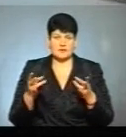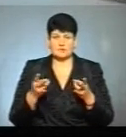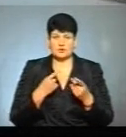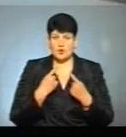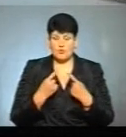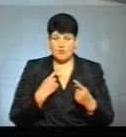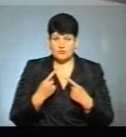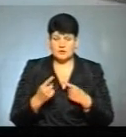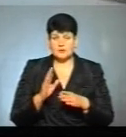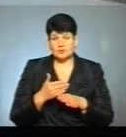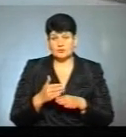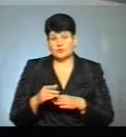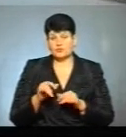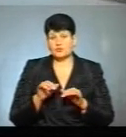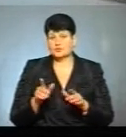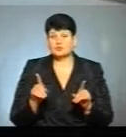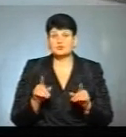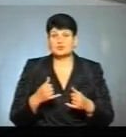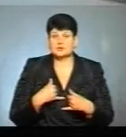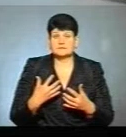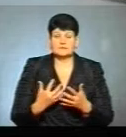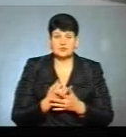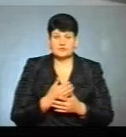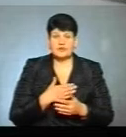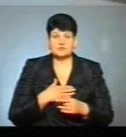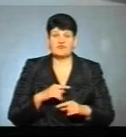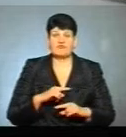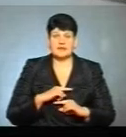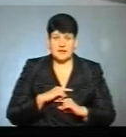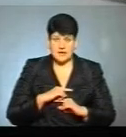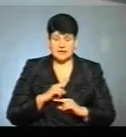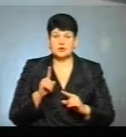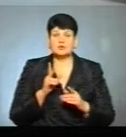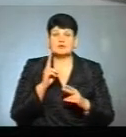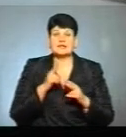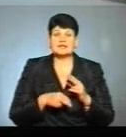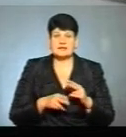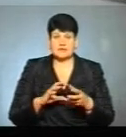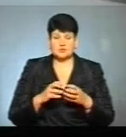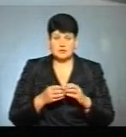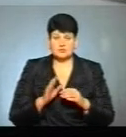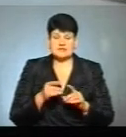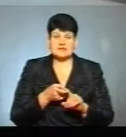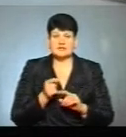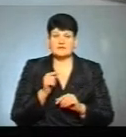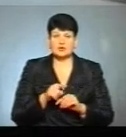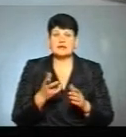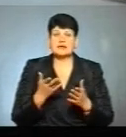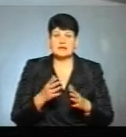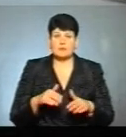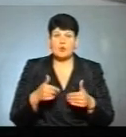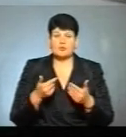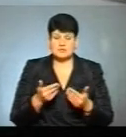обговорювати. І послідовно будемо рухатися. Що в нас вийде на фіналі, на що ми вийдемо в кінцевому результаті, залежить від того, які